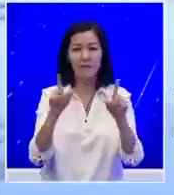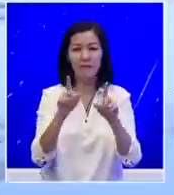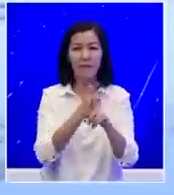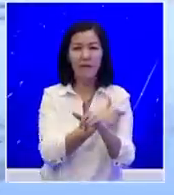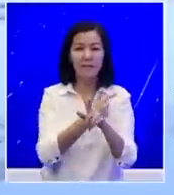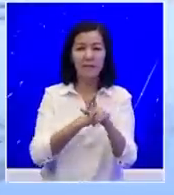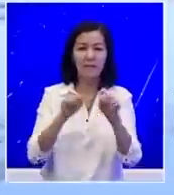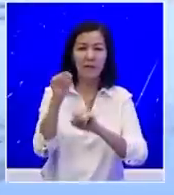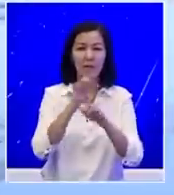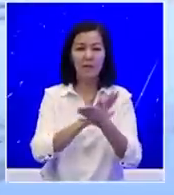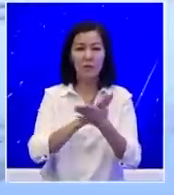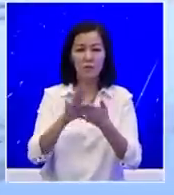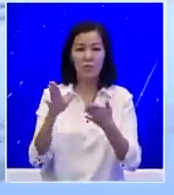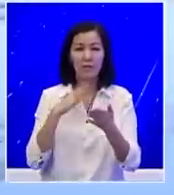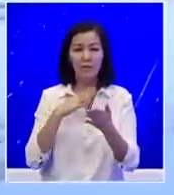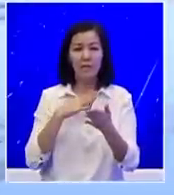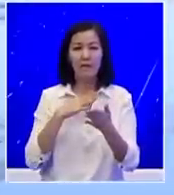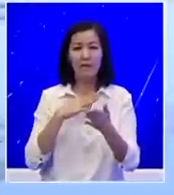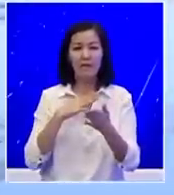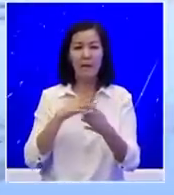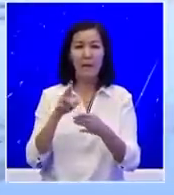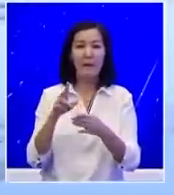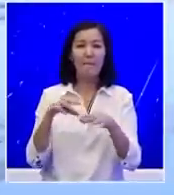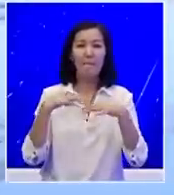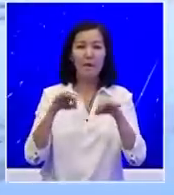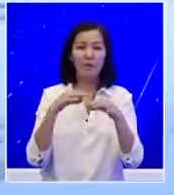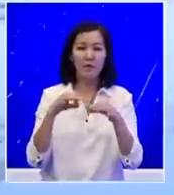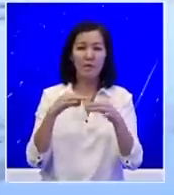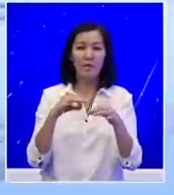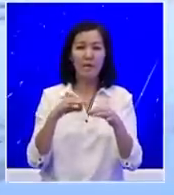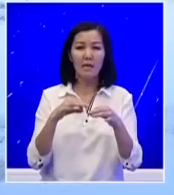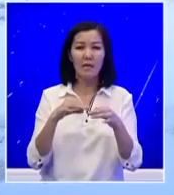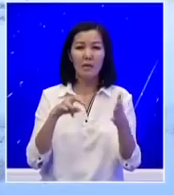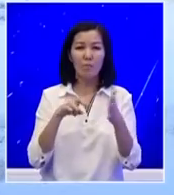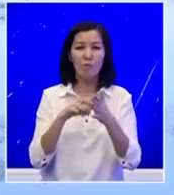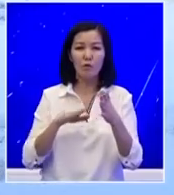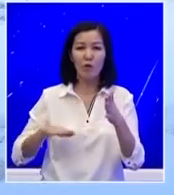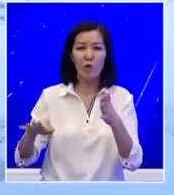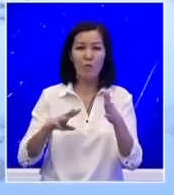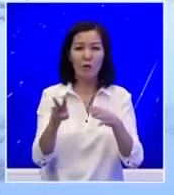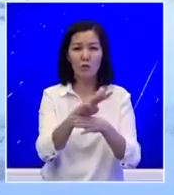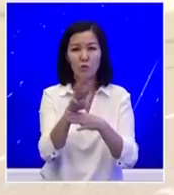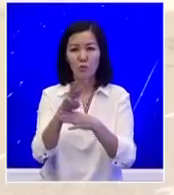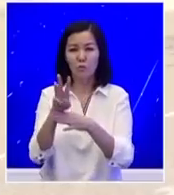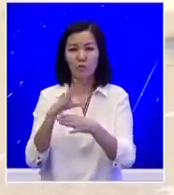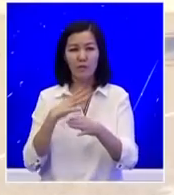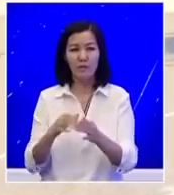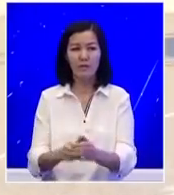тазалықтан өткізіледі. Өздеріңіз көріп тұрғандай, арнайы машиналар қазіргі таңда пошта аумағын тазалап жатыр.